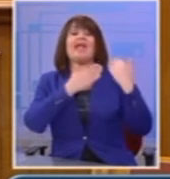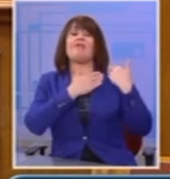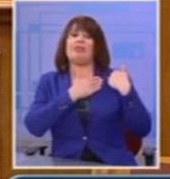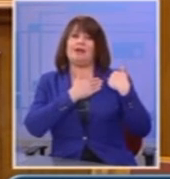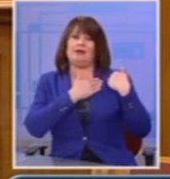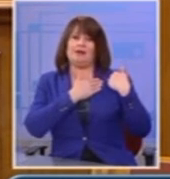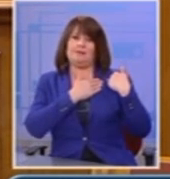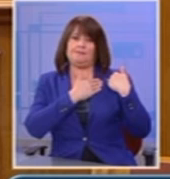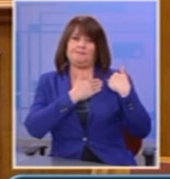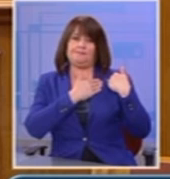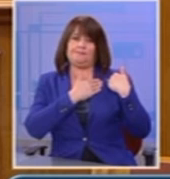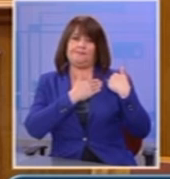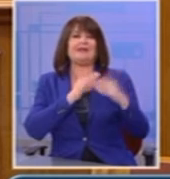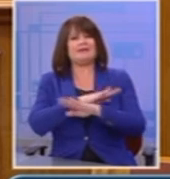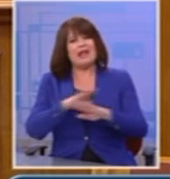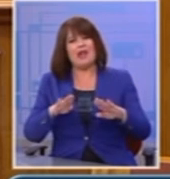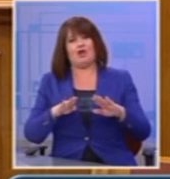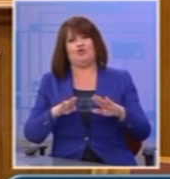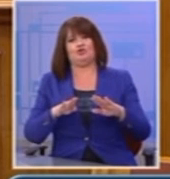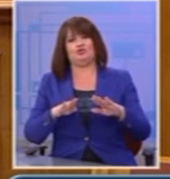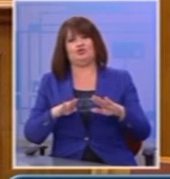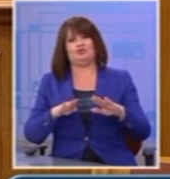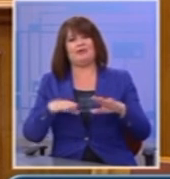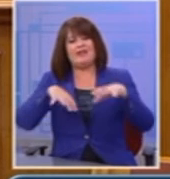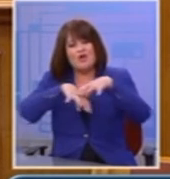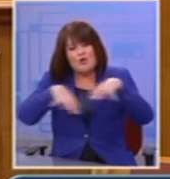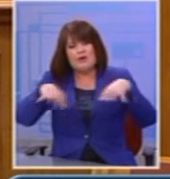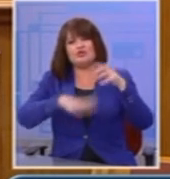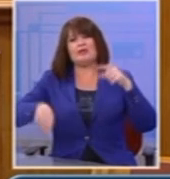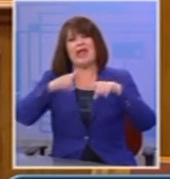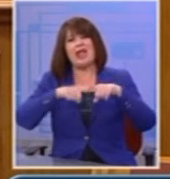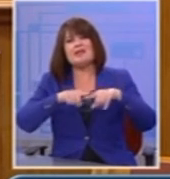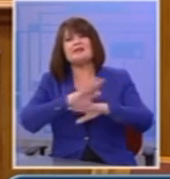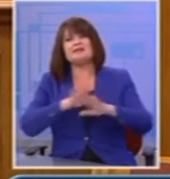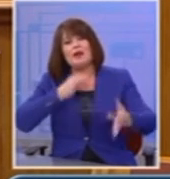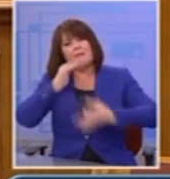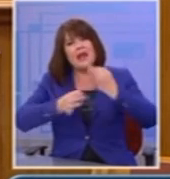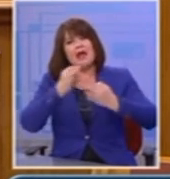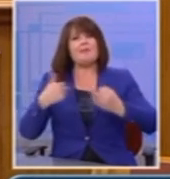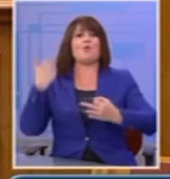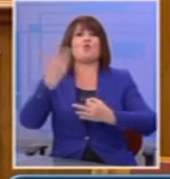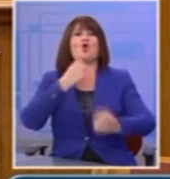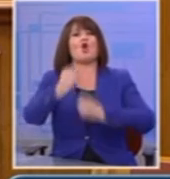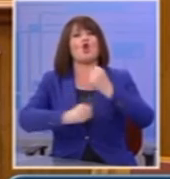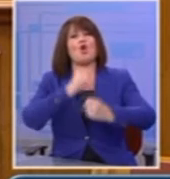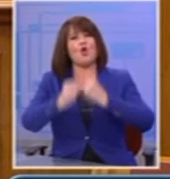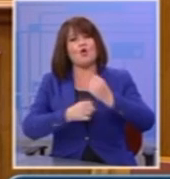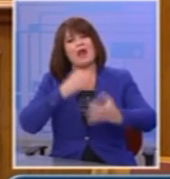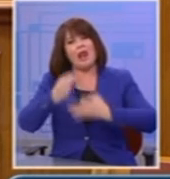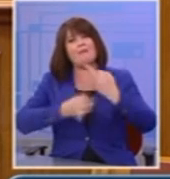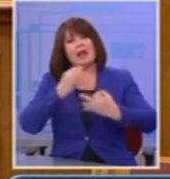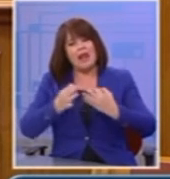ευθύνη να βάλουμε τέλος στο διχασμό που με το λόγο μας όλα αυτά τα τελευταία χρόνια